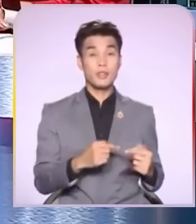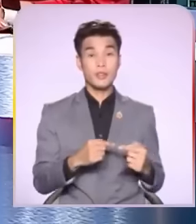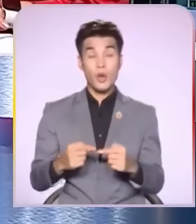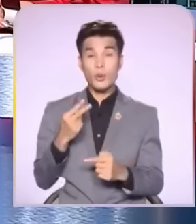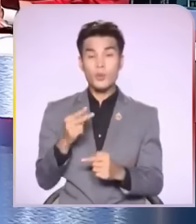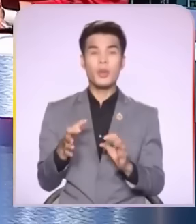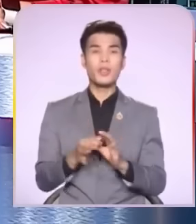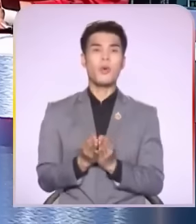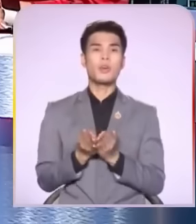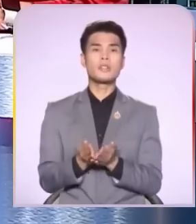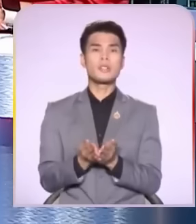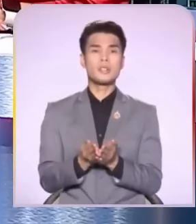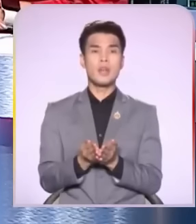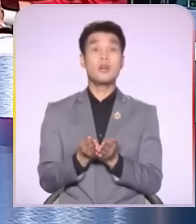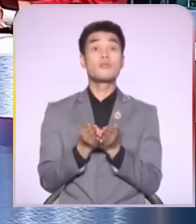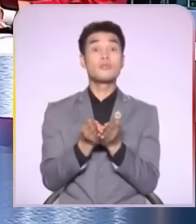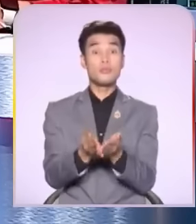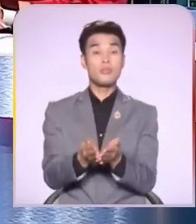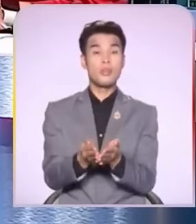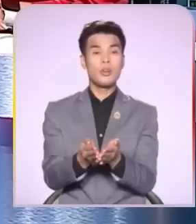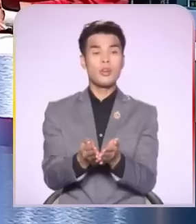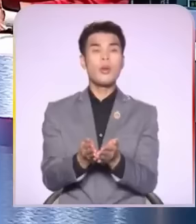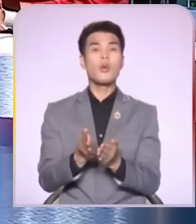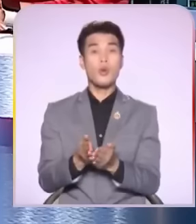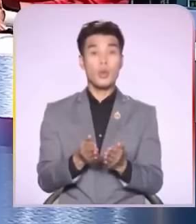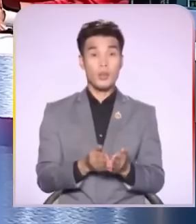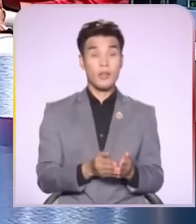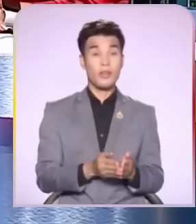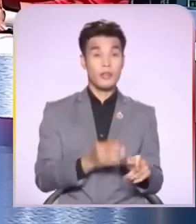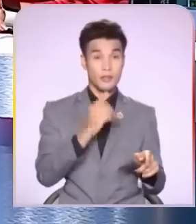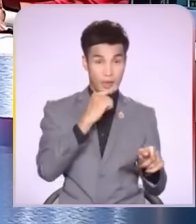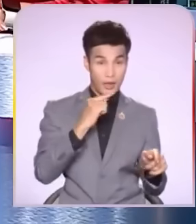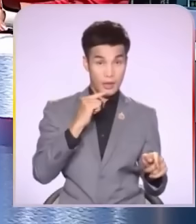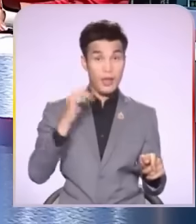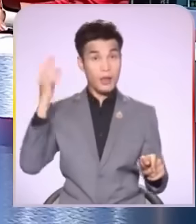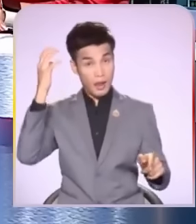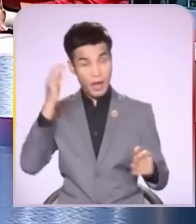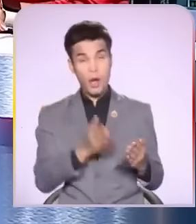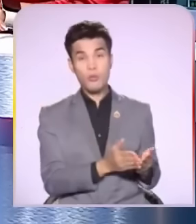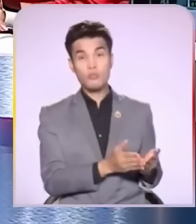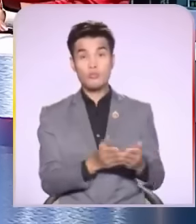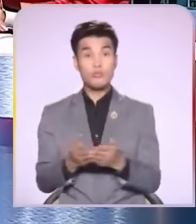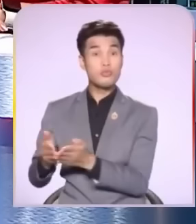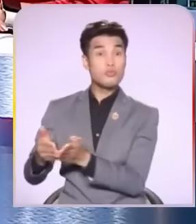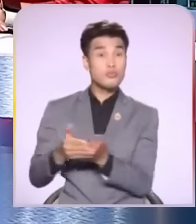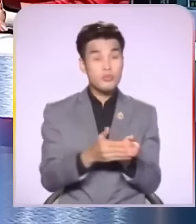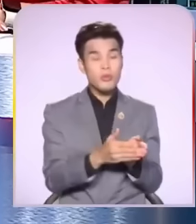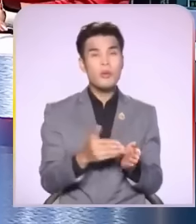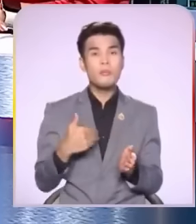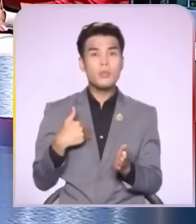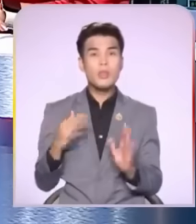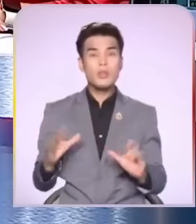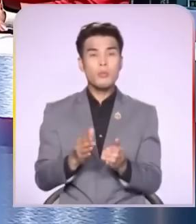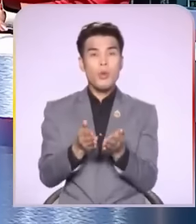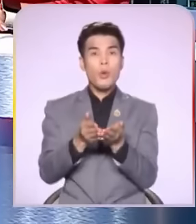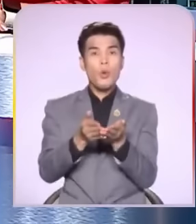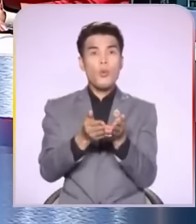มาที่เรื่องของเรือกันบ้างเป็นเรือโดยสารนะคะที่ข้ามฟากไปลำน้ำโขงคุณผู้ชมได้รับการยืนยันแล้วจากเหตุเรือล่มนะ